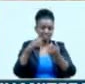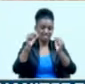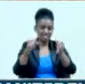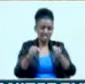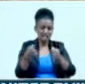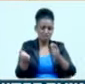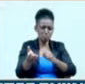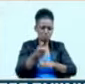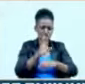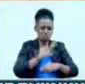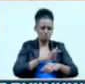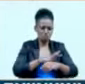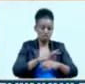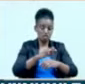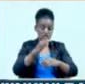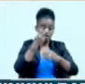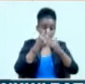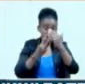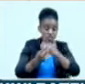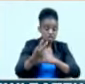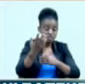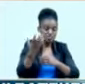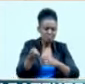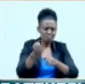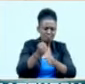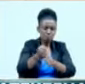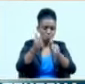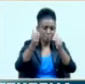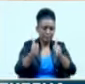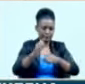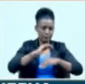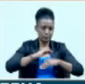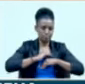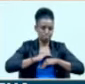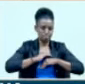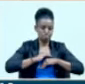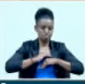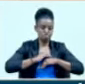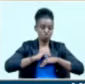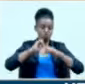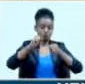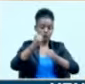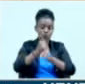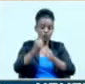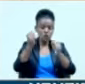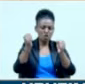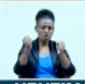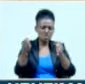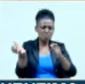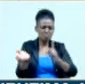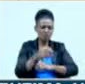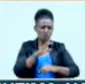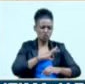zinjiza amafaranga. Icyerekezo cyazo ni uko zakora neza zikihaza mu mutungo, zikagira abakozi, zigakora